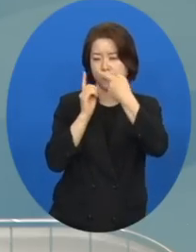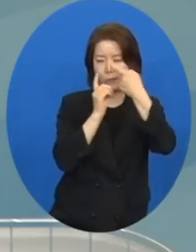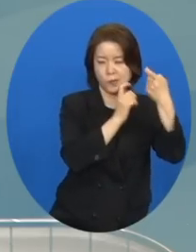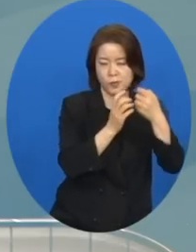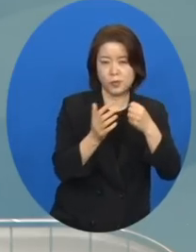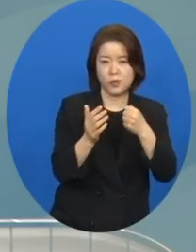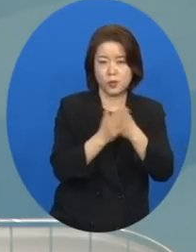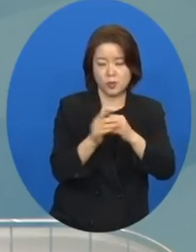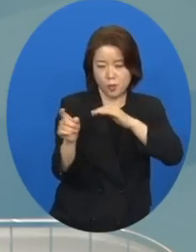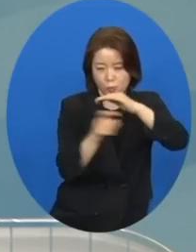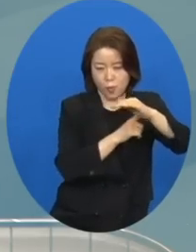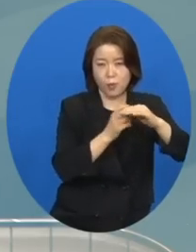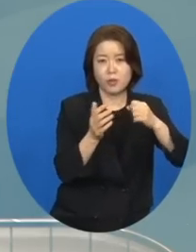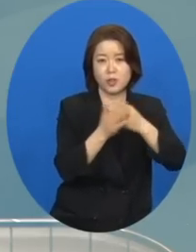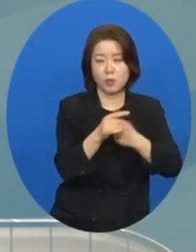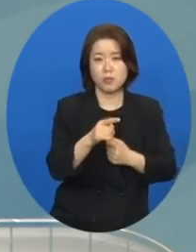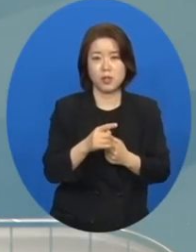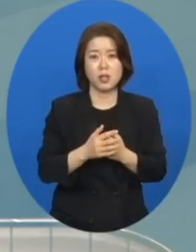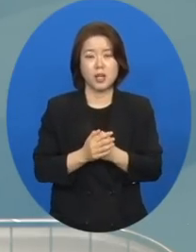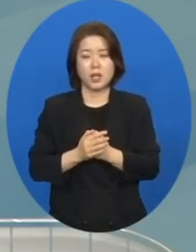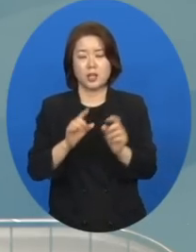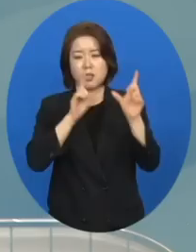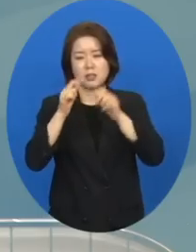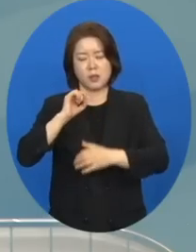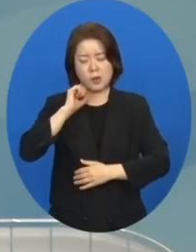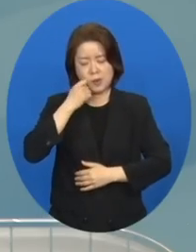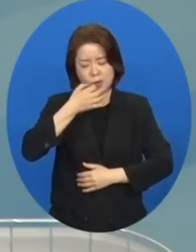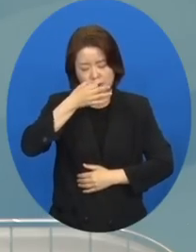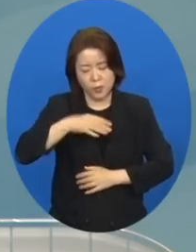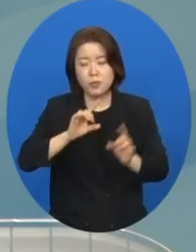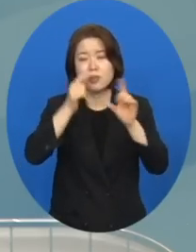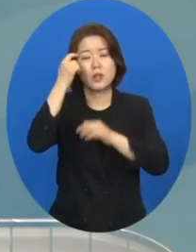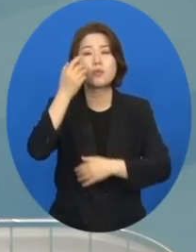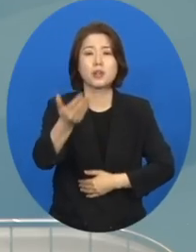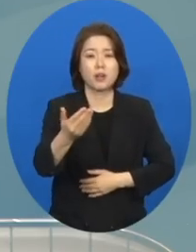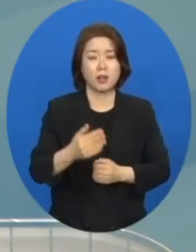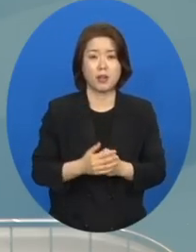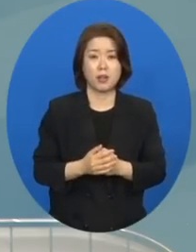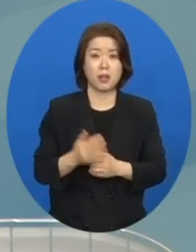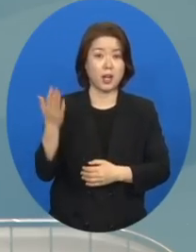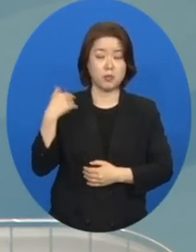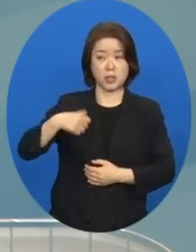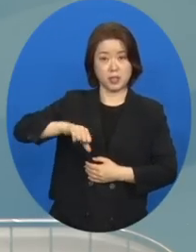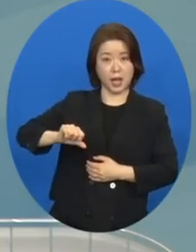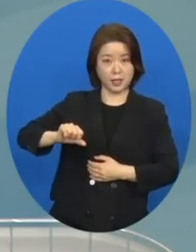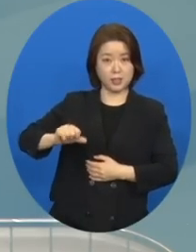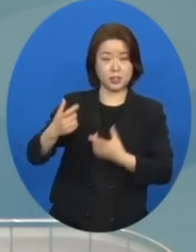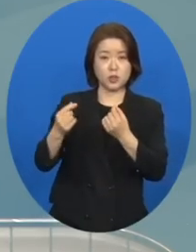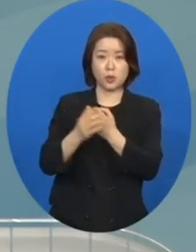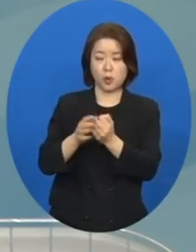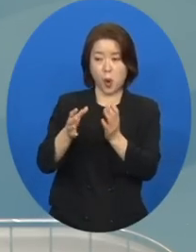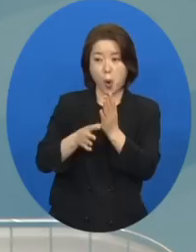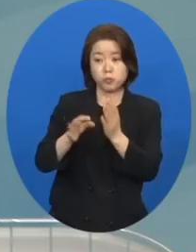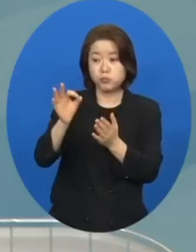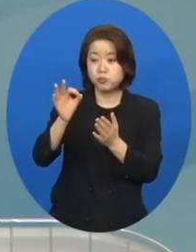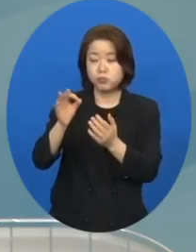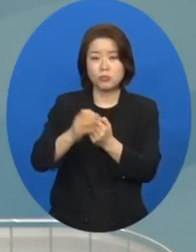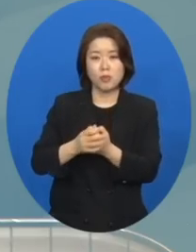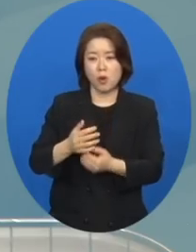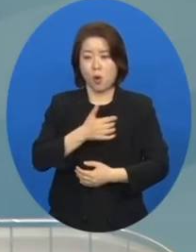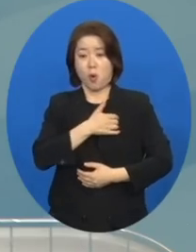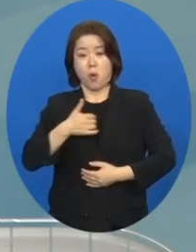너무나 피폐한 삶을 살 것 했습니까 아니면 아까 그 아들처럼 물질적 으로 너무나 풍요로운